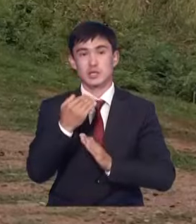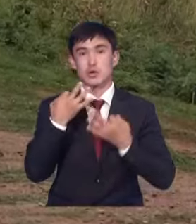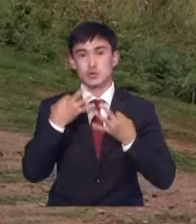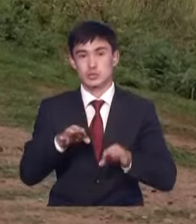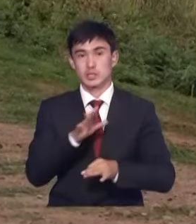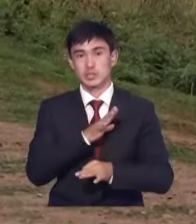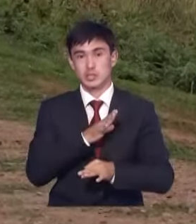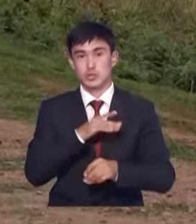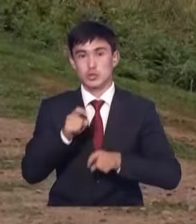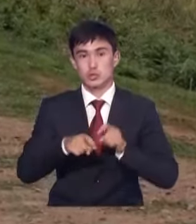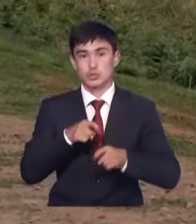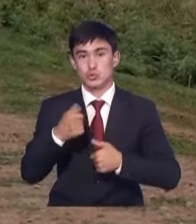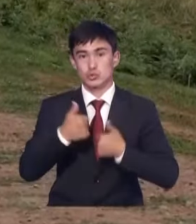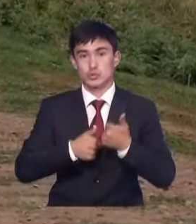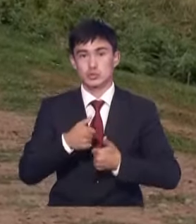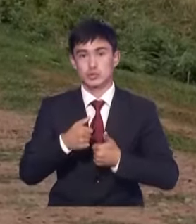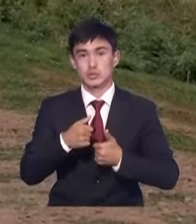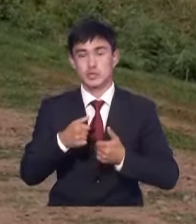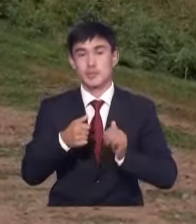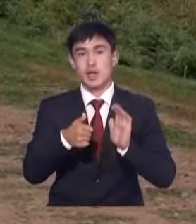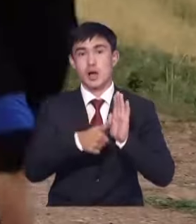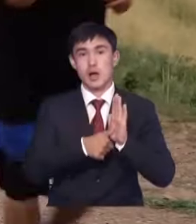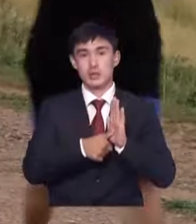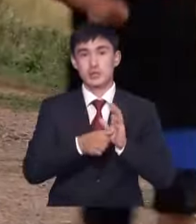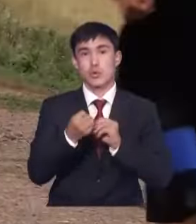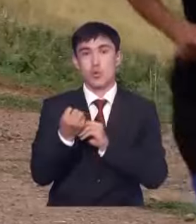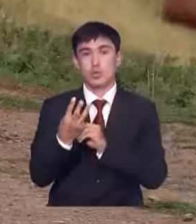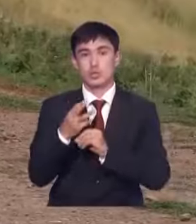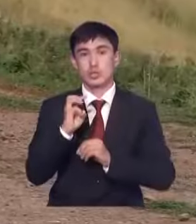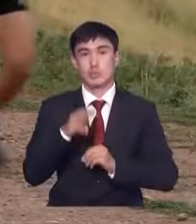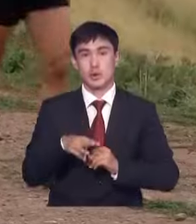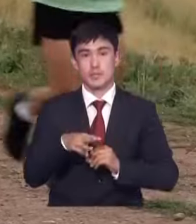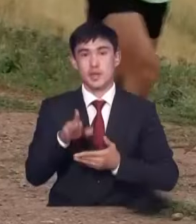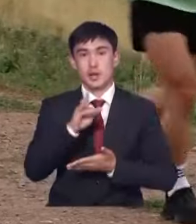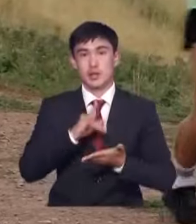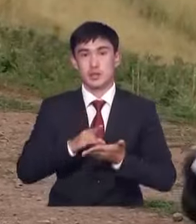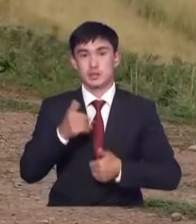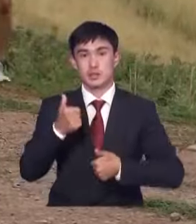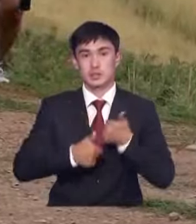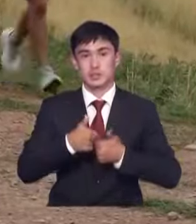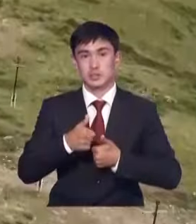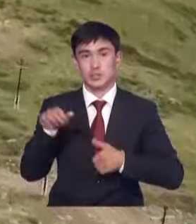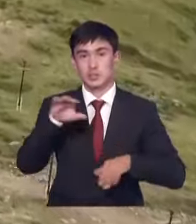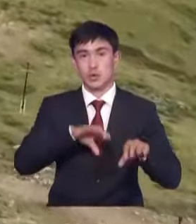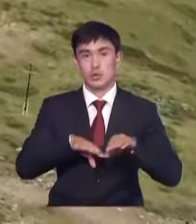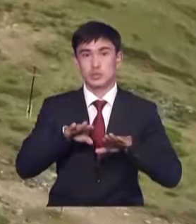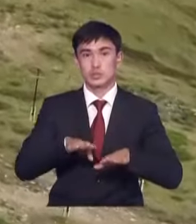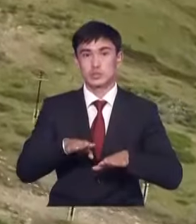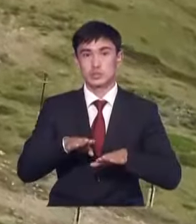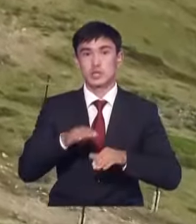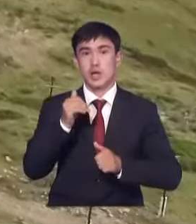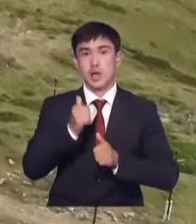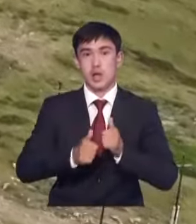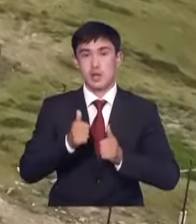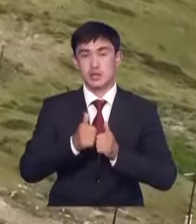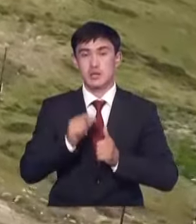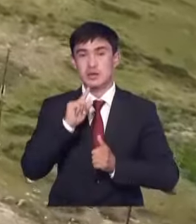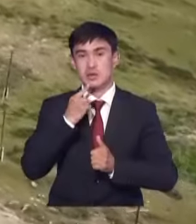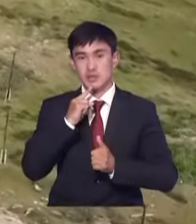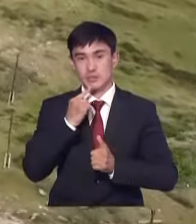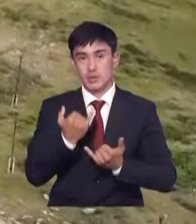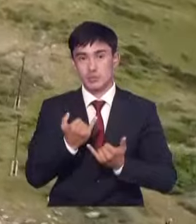рұқсат етілген жүгіру додасындағы бағындырар меже 6 және 13 шақырым. Қаладағы бәсекеден таулы жердегі сәлде қайда